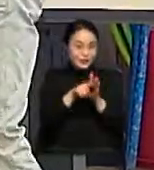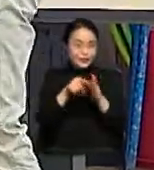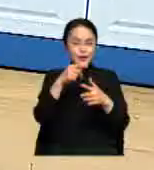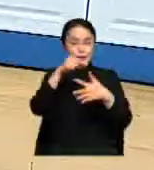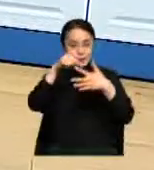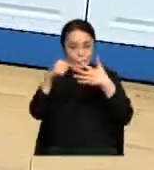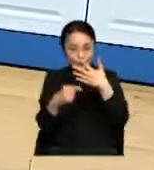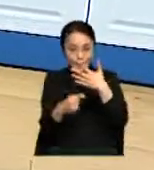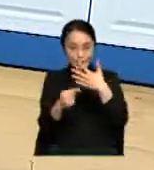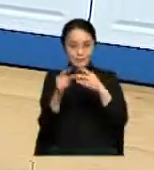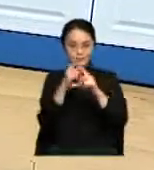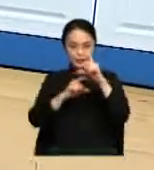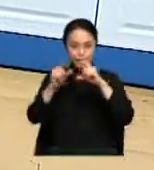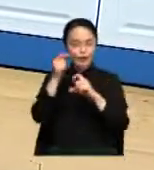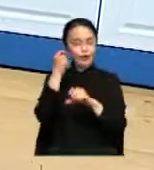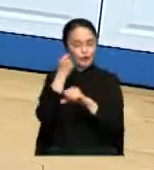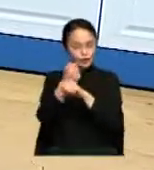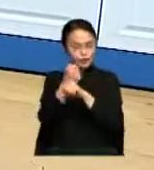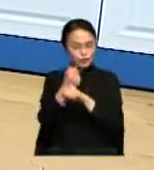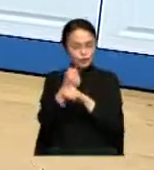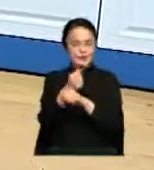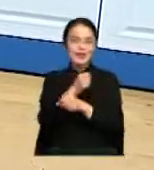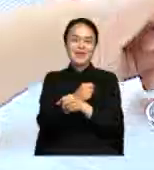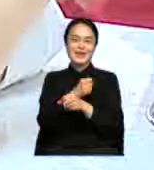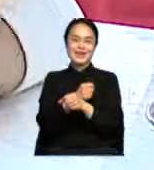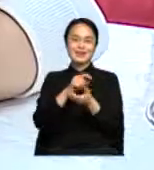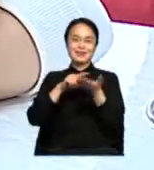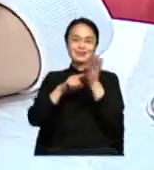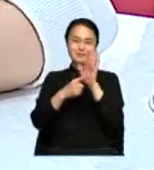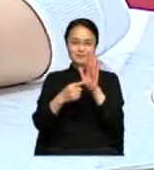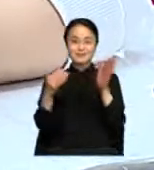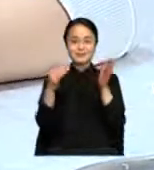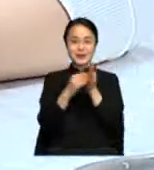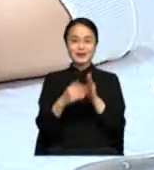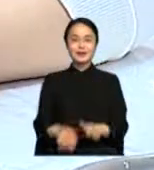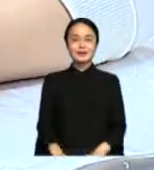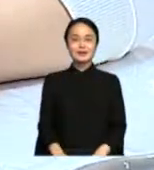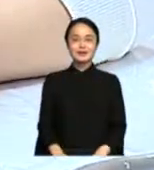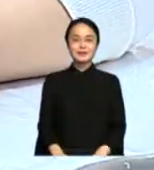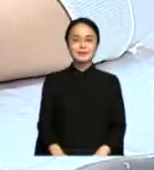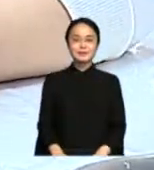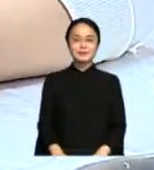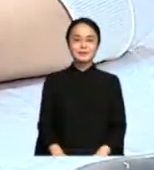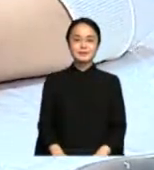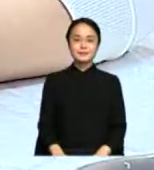효과적인 영어 교육에 앞장선다는 계획입니다. 딜라이브 서울경기 케이블TV 진기훈입니다.